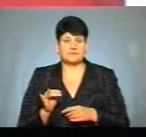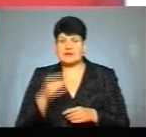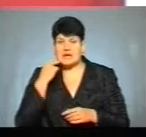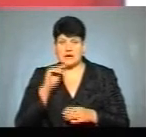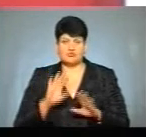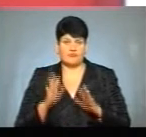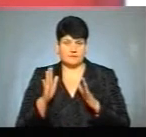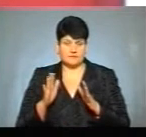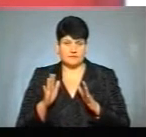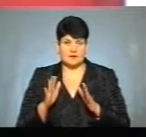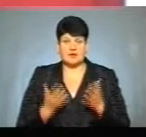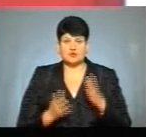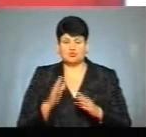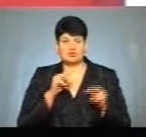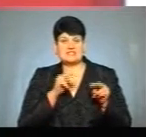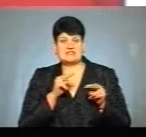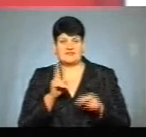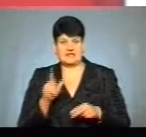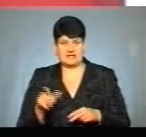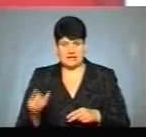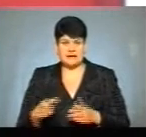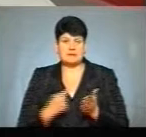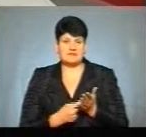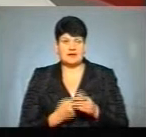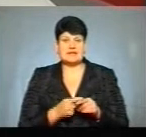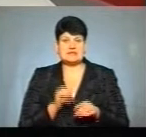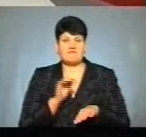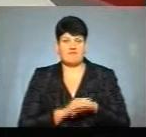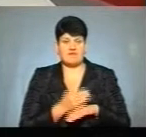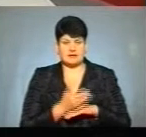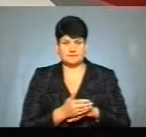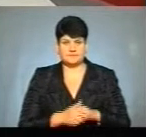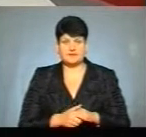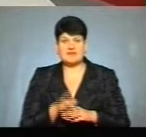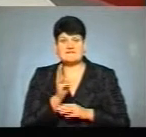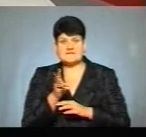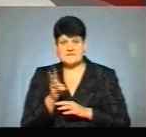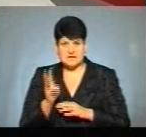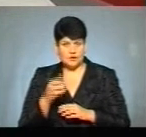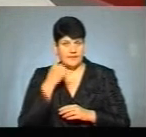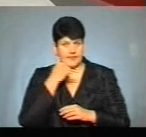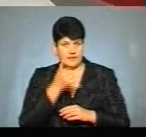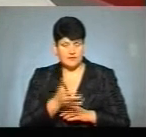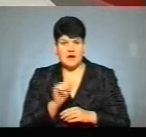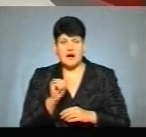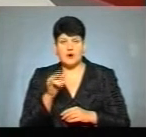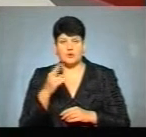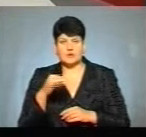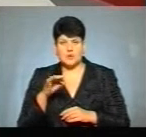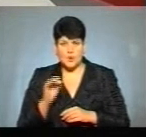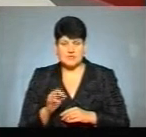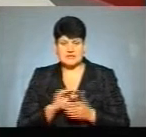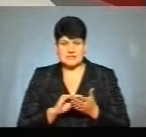найкращому випадку, це якщо будуть свідки, які підтвердили даний факт. Відеозапис на телефон, аудіозапис на